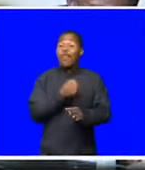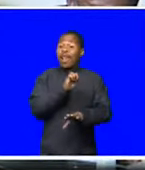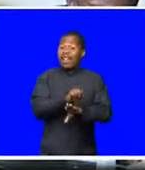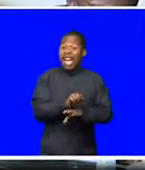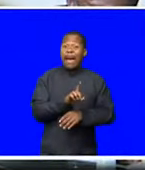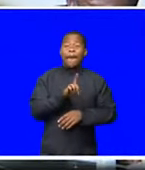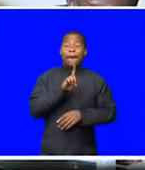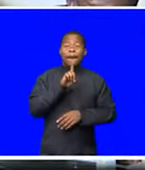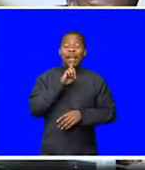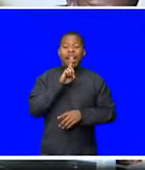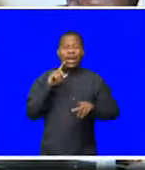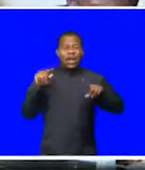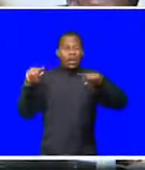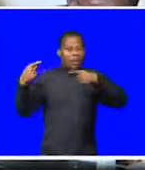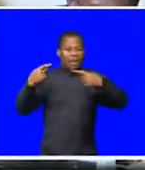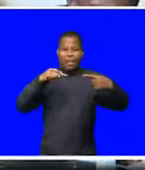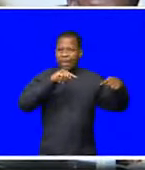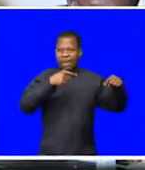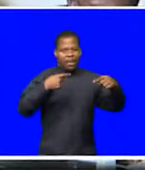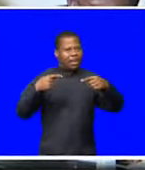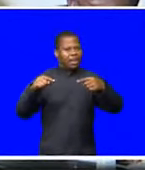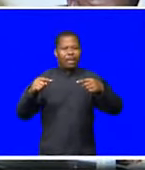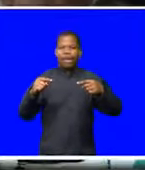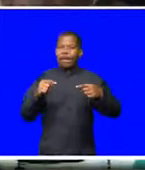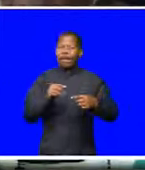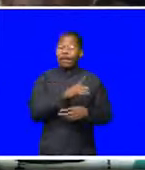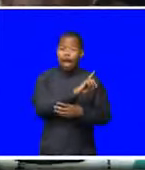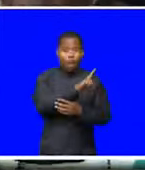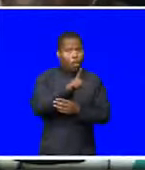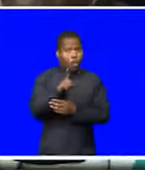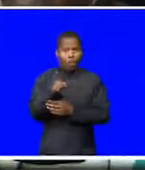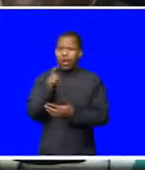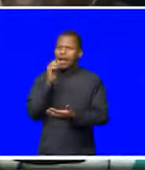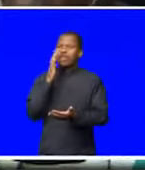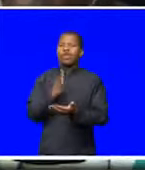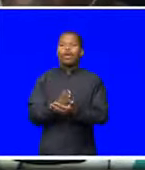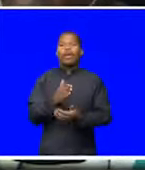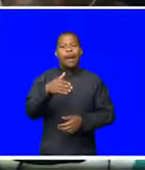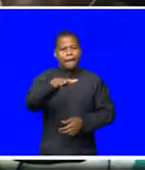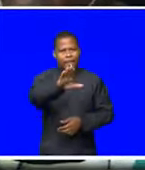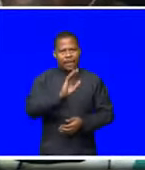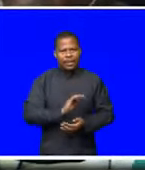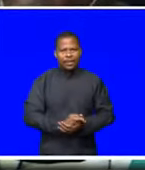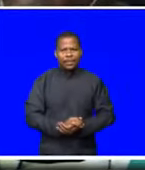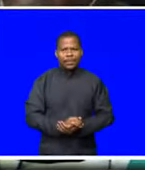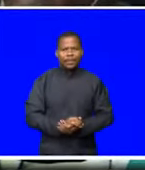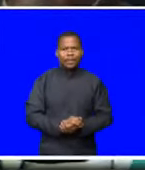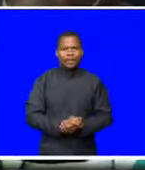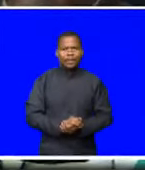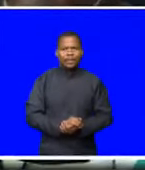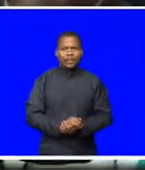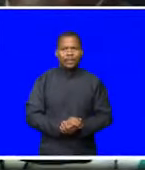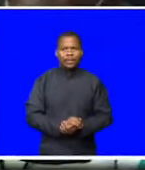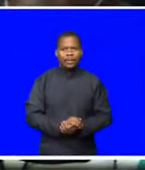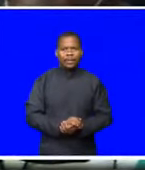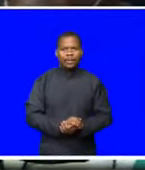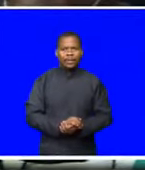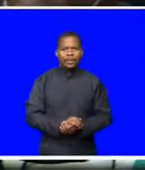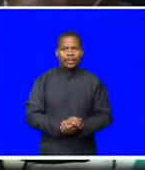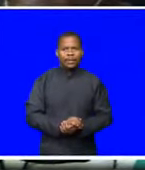Awu bafundisa kusho ukuthi ngimane ngikhuluma lokungekho yinami egameni